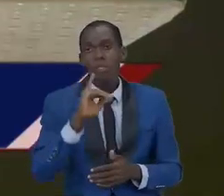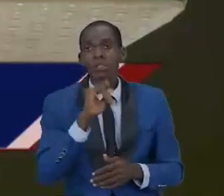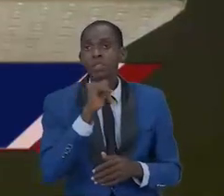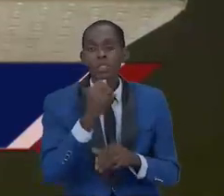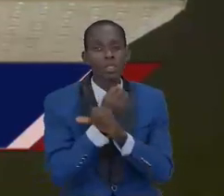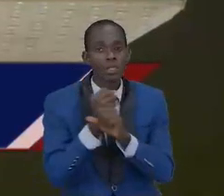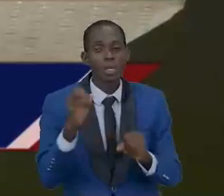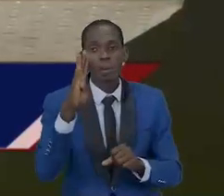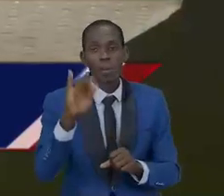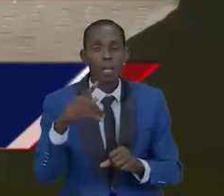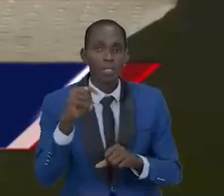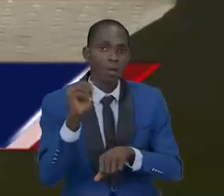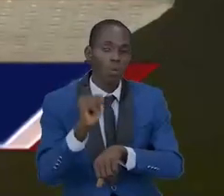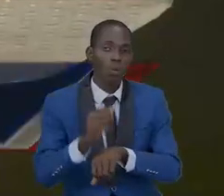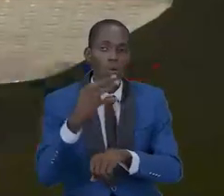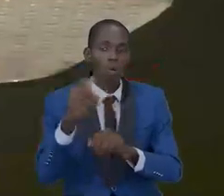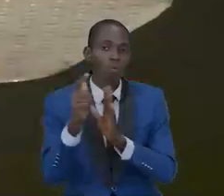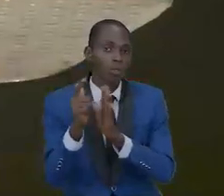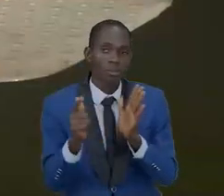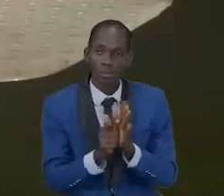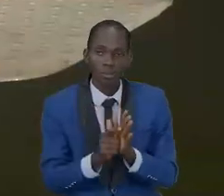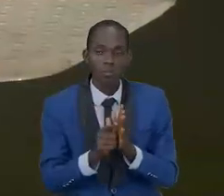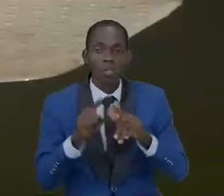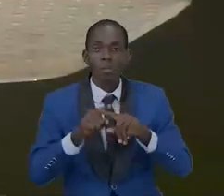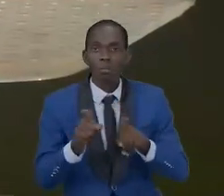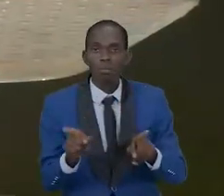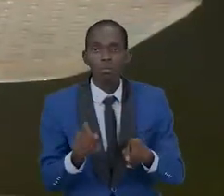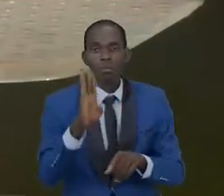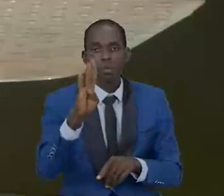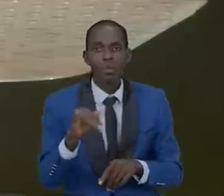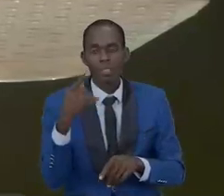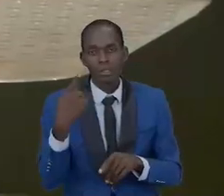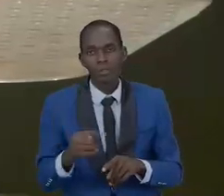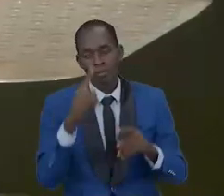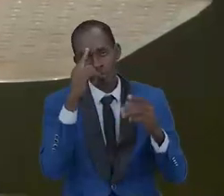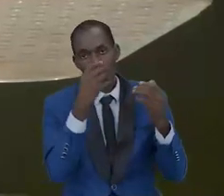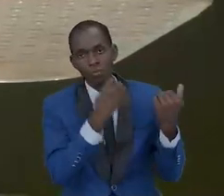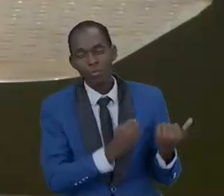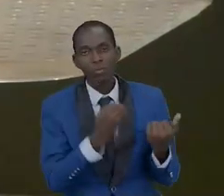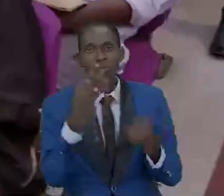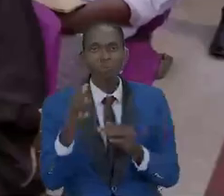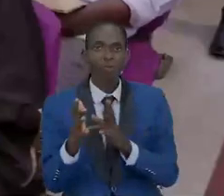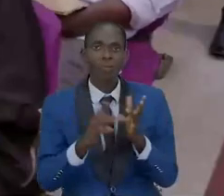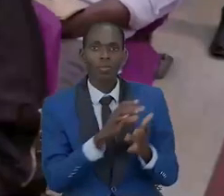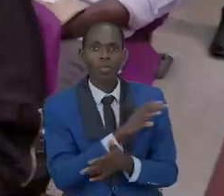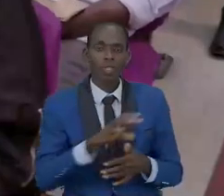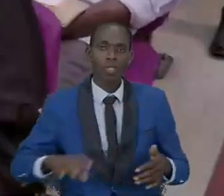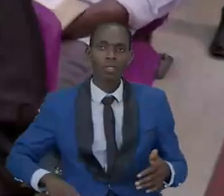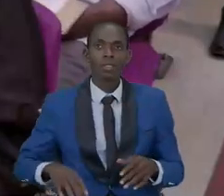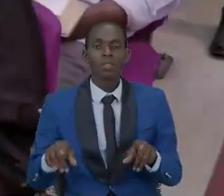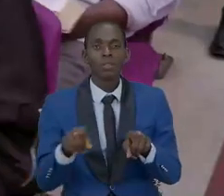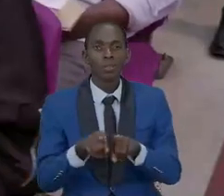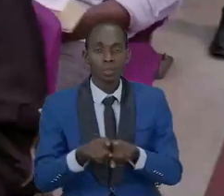l'homme est justifié mais par la foi en Jésus-Christ nous aussi